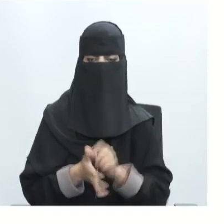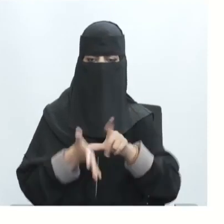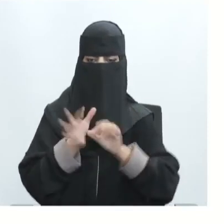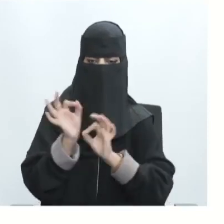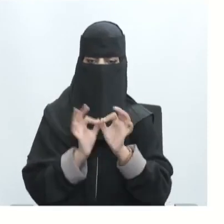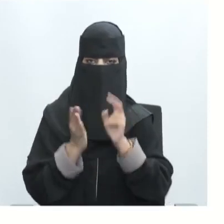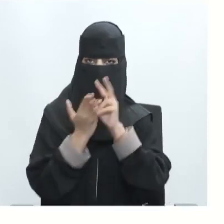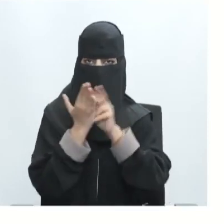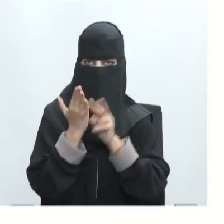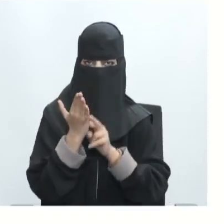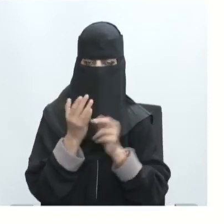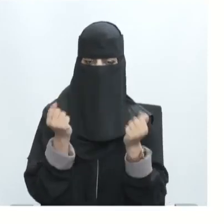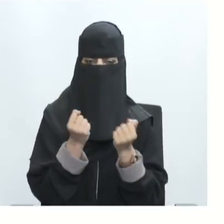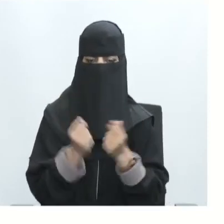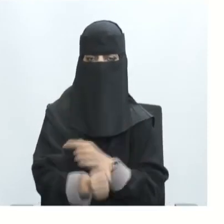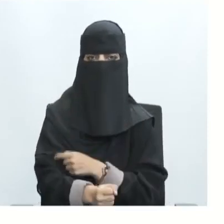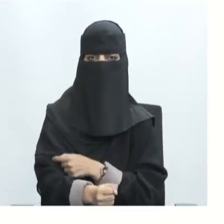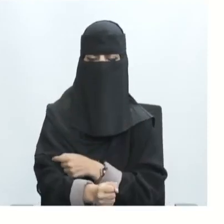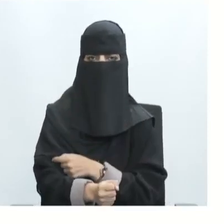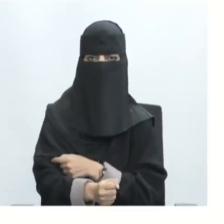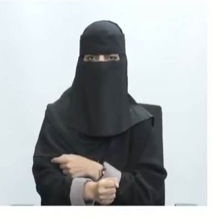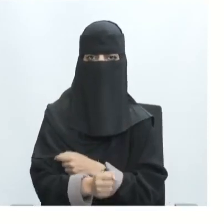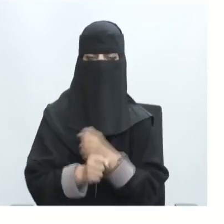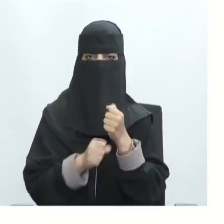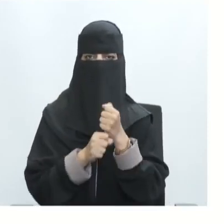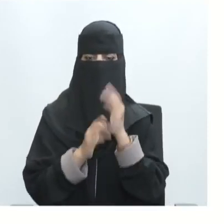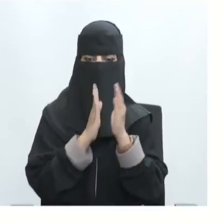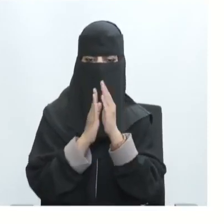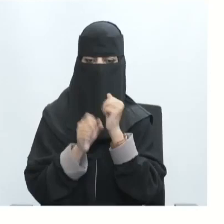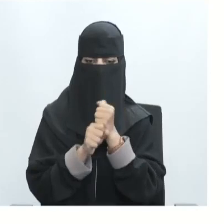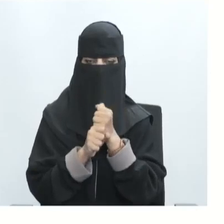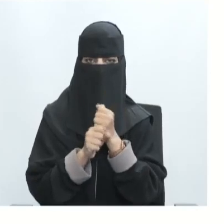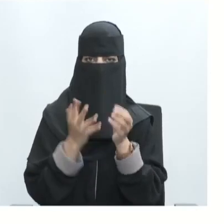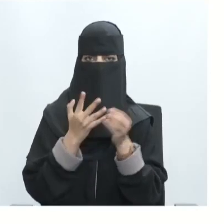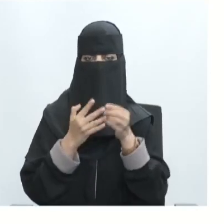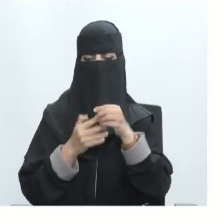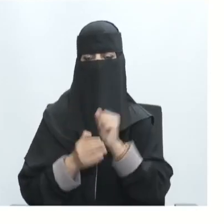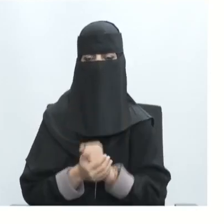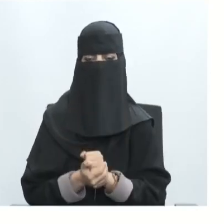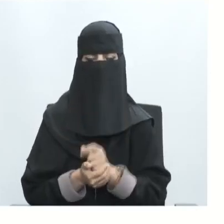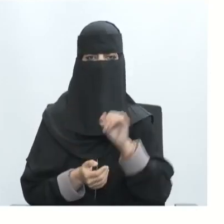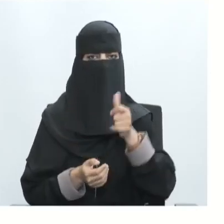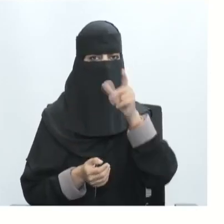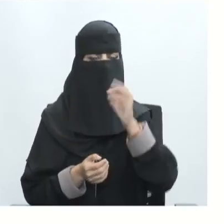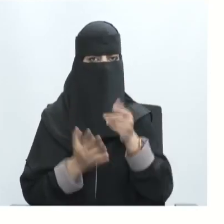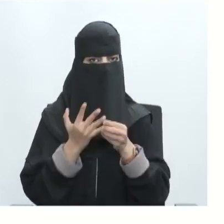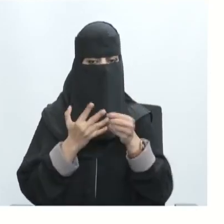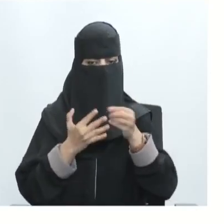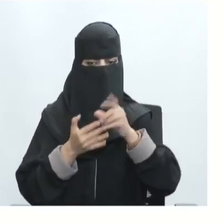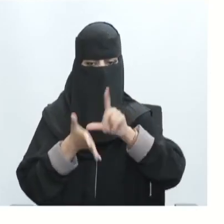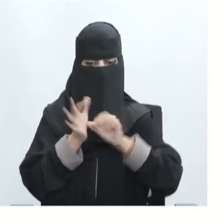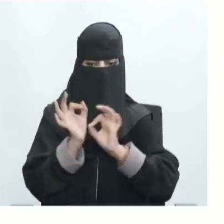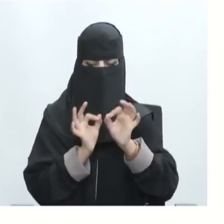استراتيجيات الاستقراء التجريبي المنهجيه ومراحله ما هي مراحل